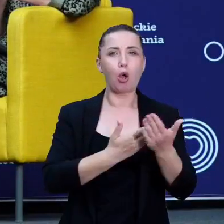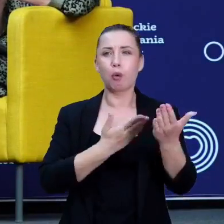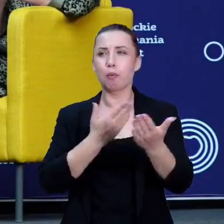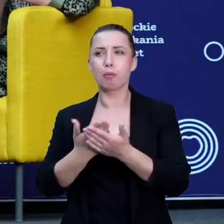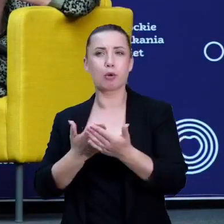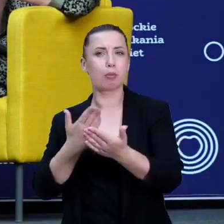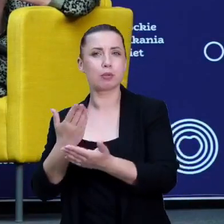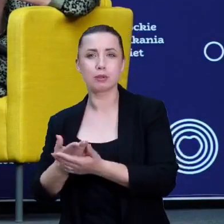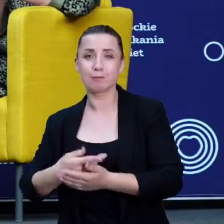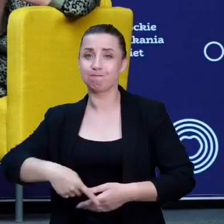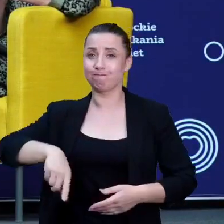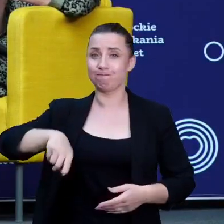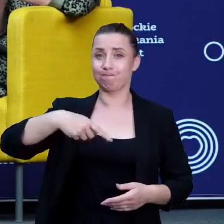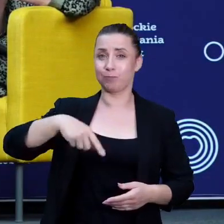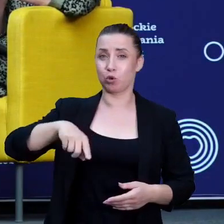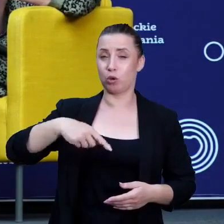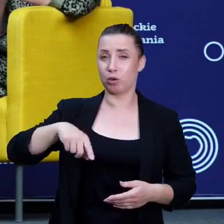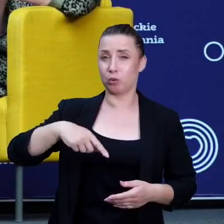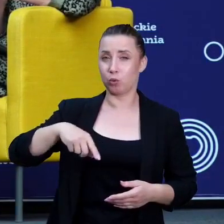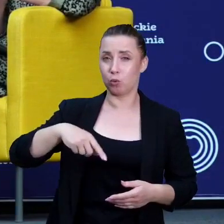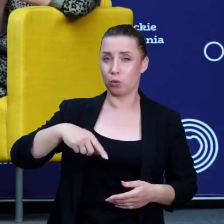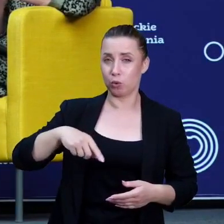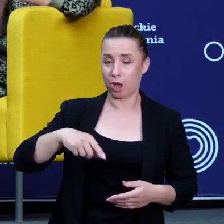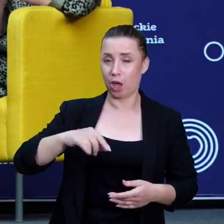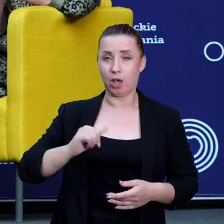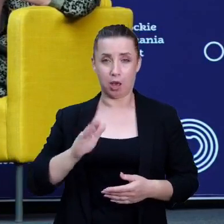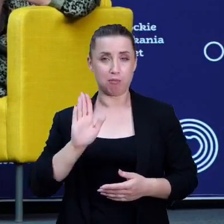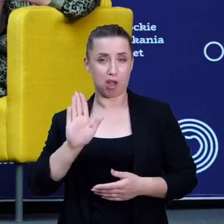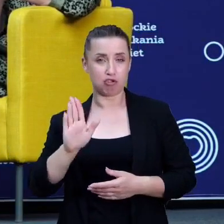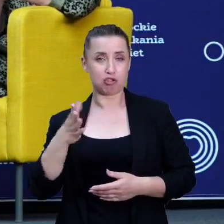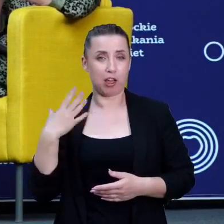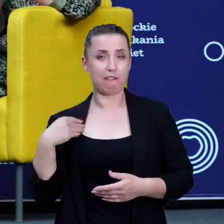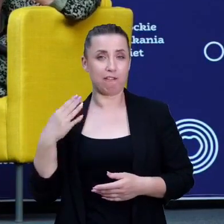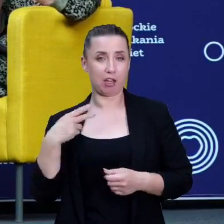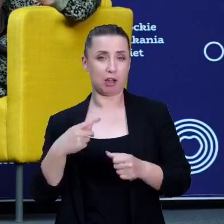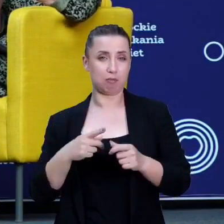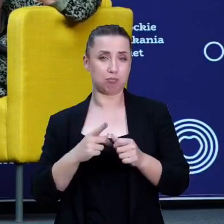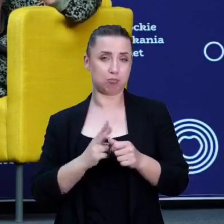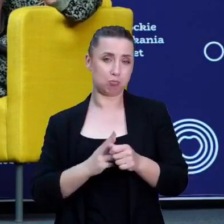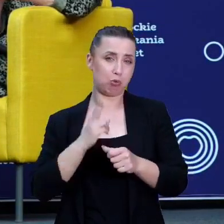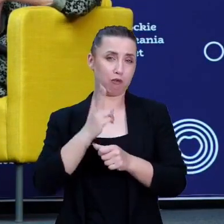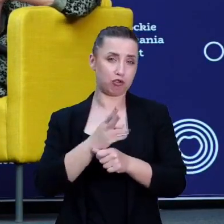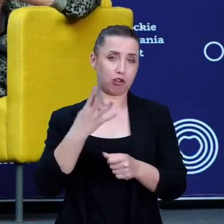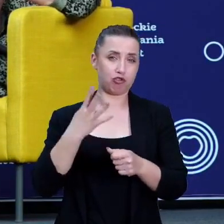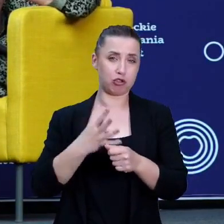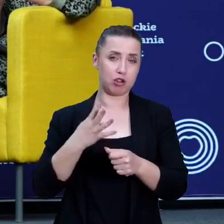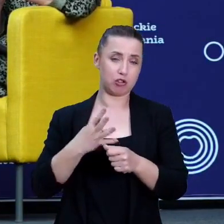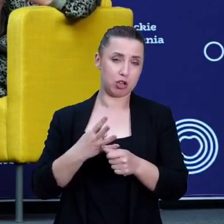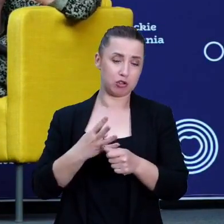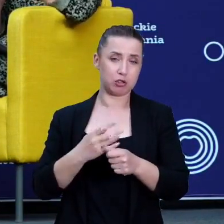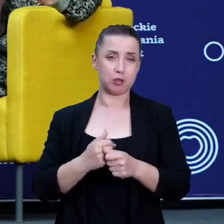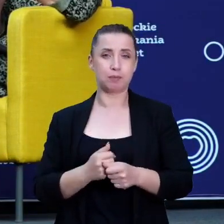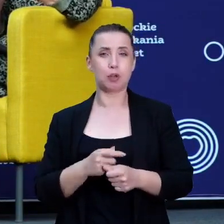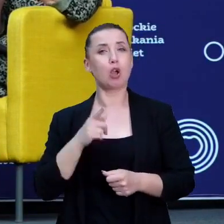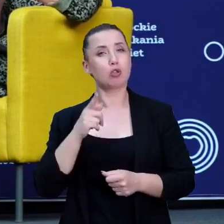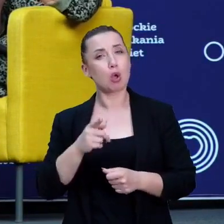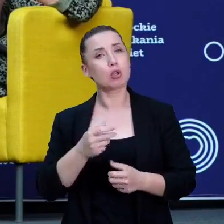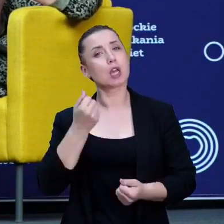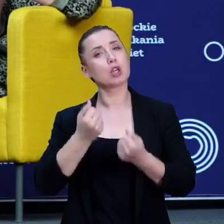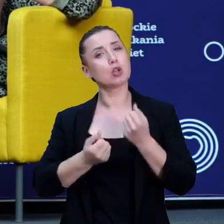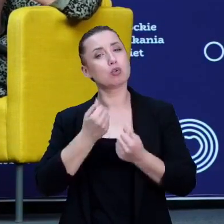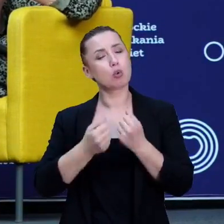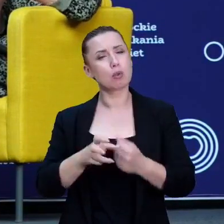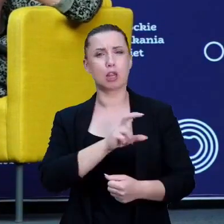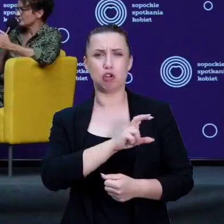dla kobiet bardziej dojrzałych jest mało i że taki trudny czas dla kobiety zbiega